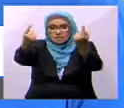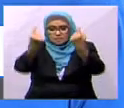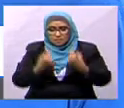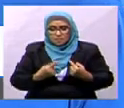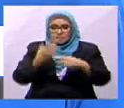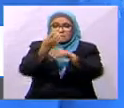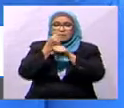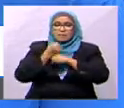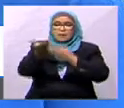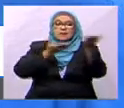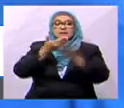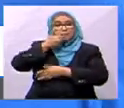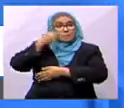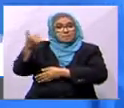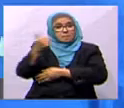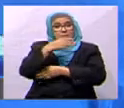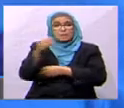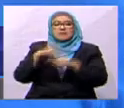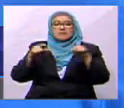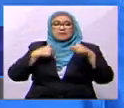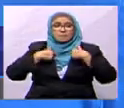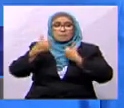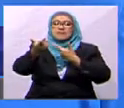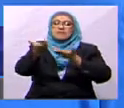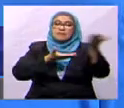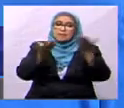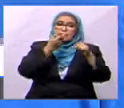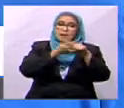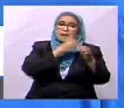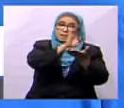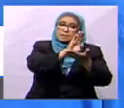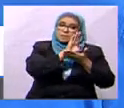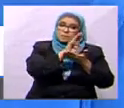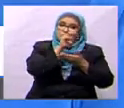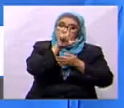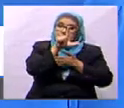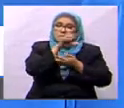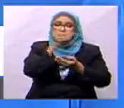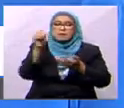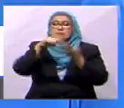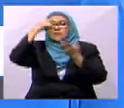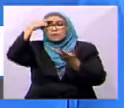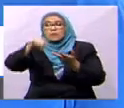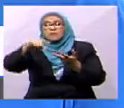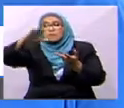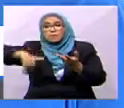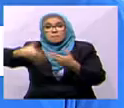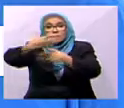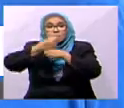terbaik, dan juga kita ada juga perkhidmatan kepada Baitul Mal dan juga untuk mereka tak dapat lagi kad